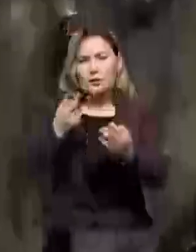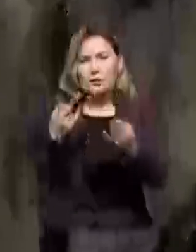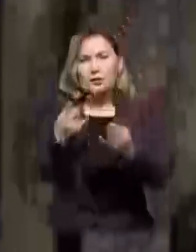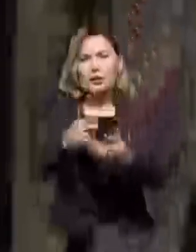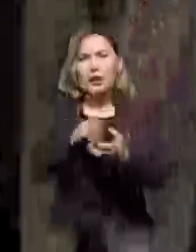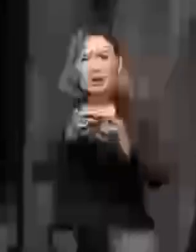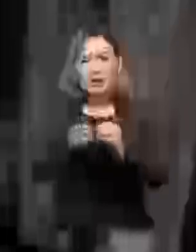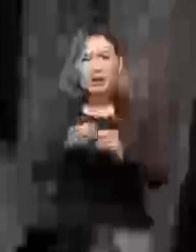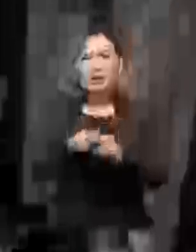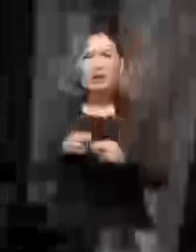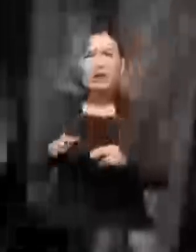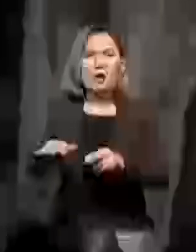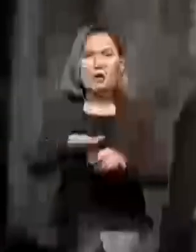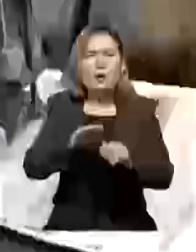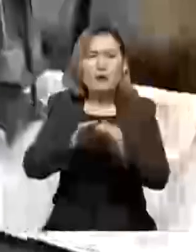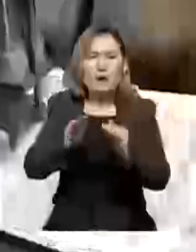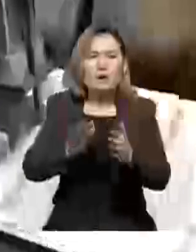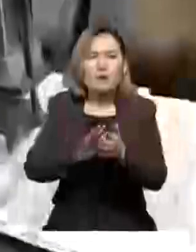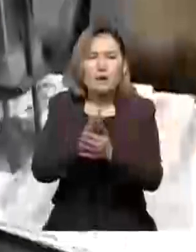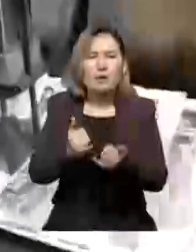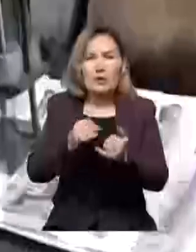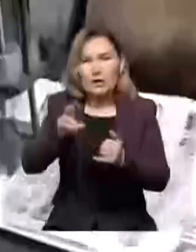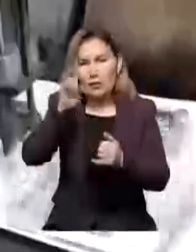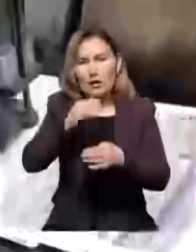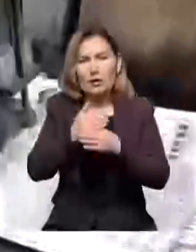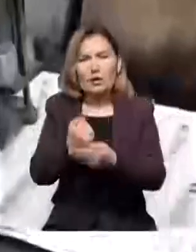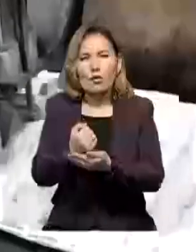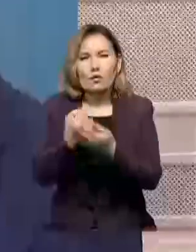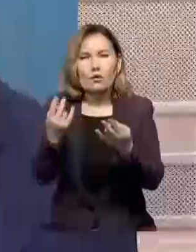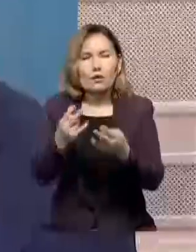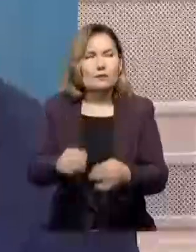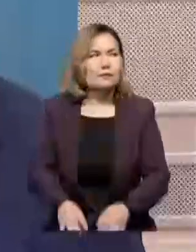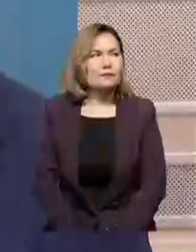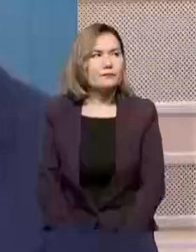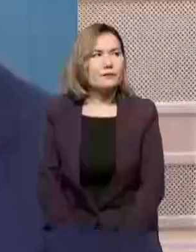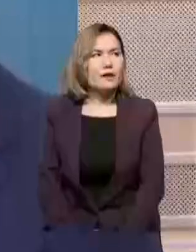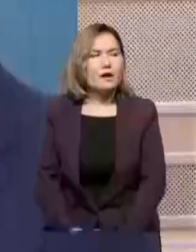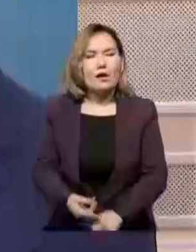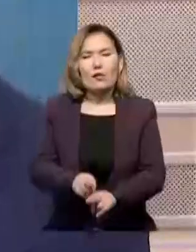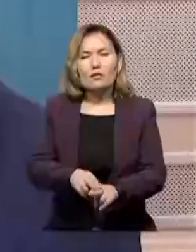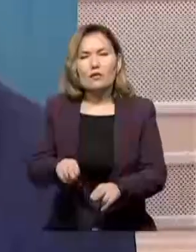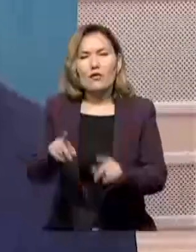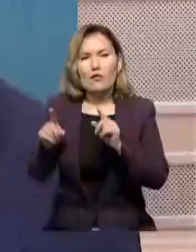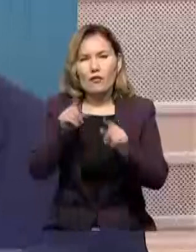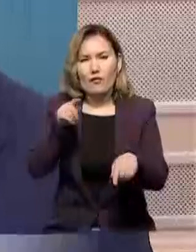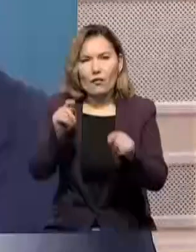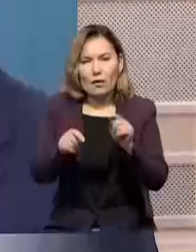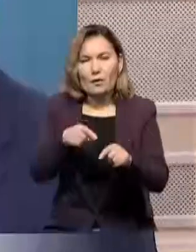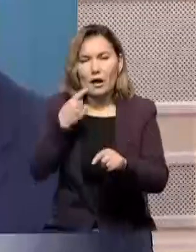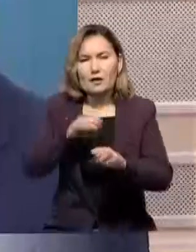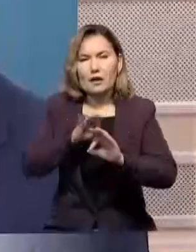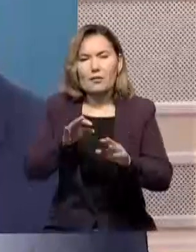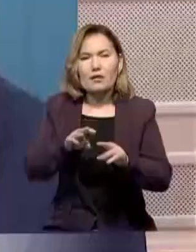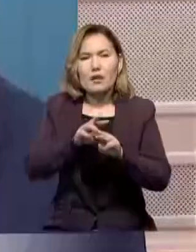жеттейді. Сондықтан өңірлік және балалар басылымына мемлекеттік қолдау керек. Осы форумда айтылған ұсыныстар министрлік жұмысқа